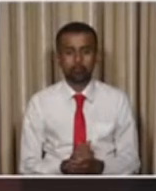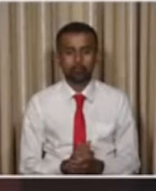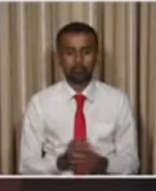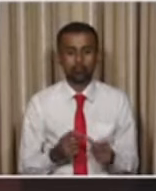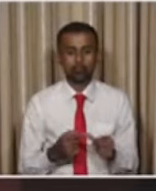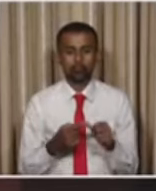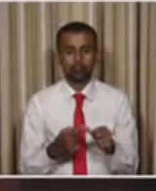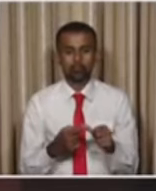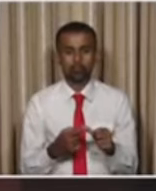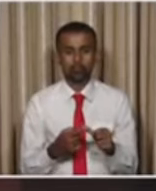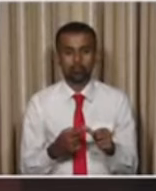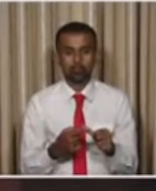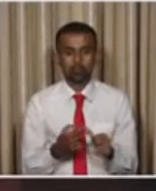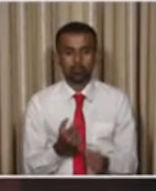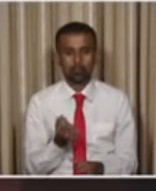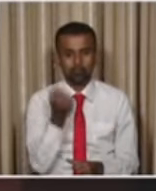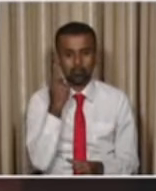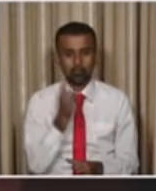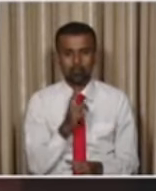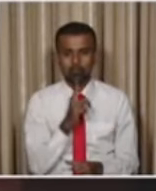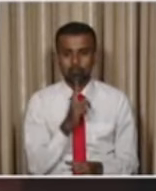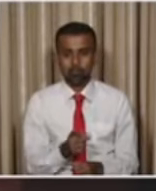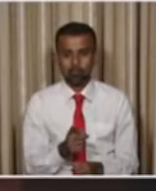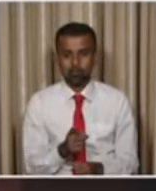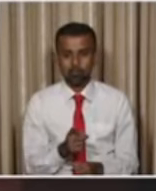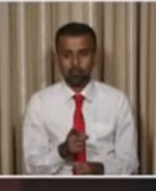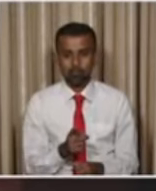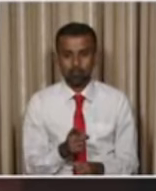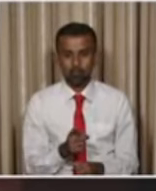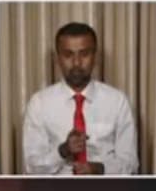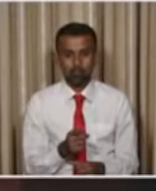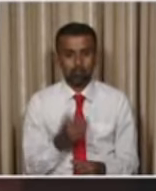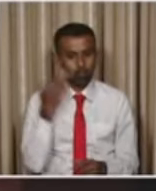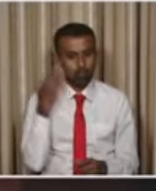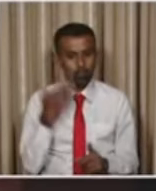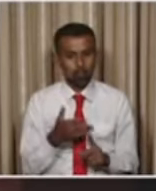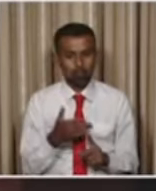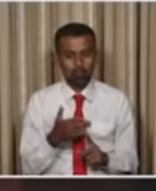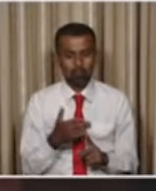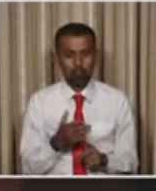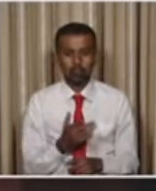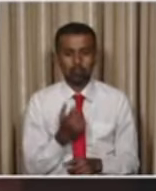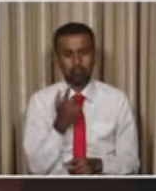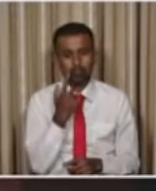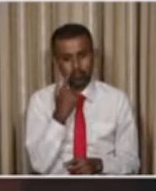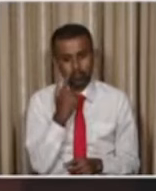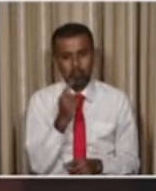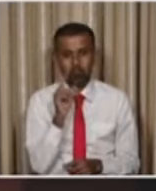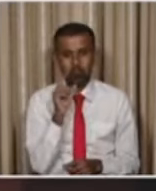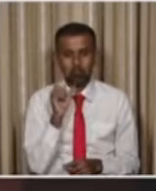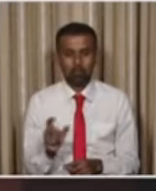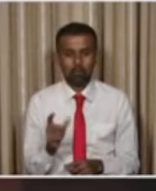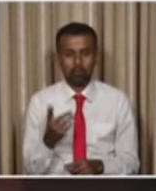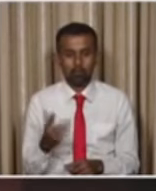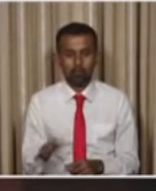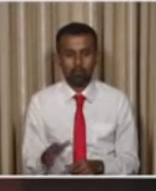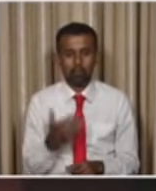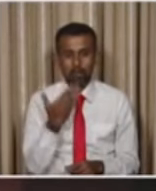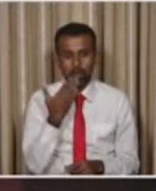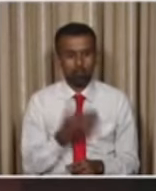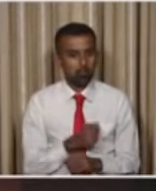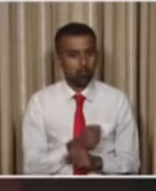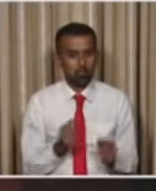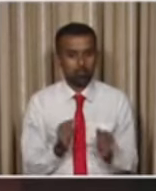විසඳුම හැටියට මම ඔබතුමාට යෝජනා කරනවා, මේ කාරණා පිළිබඳව සානුකම්පිකව සලකලා බලලා නිවාඩු